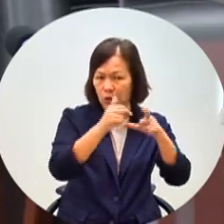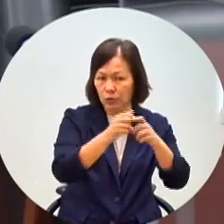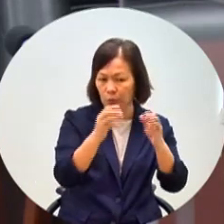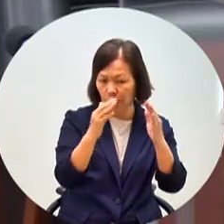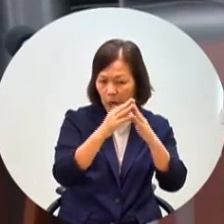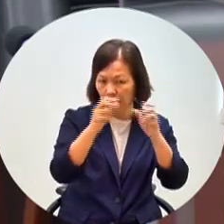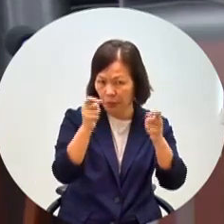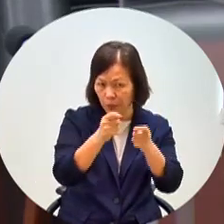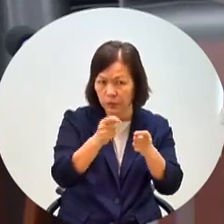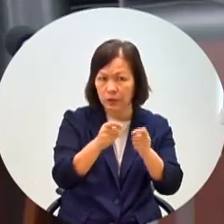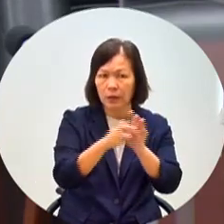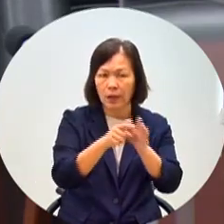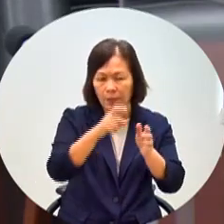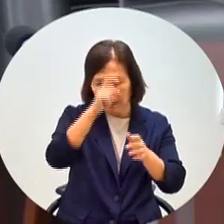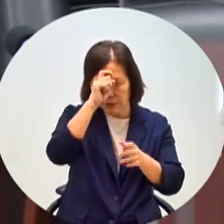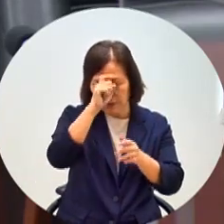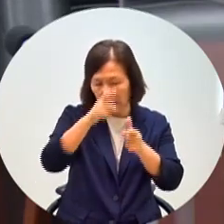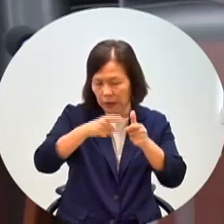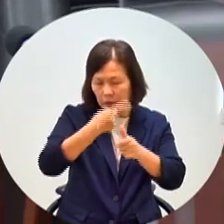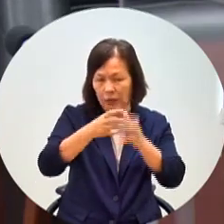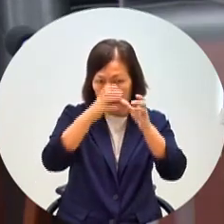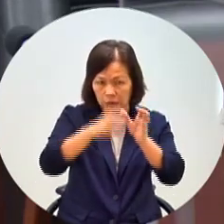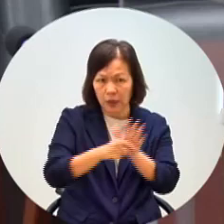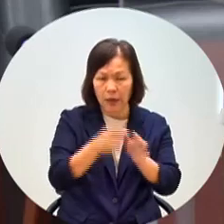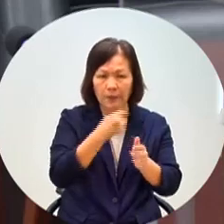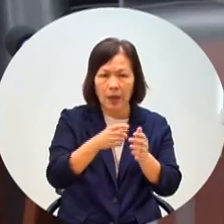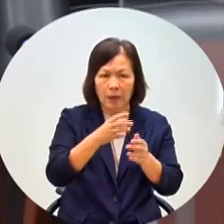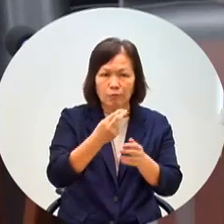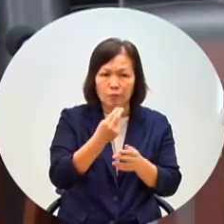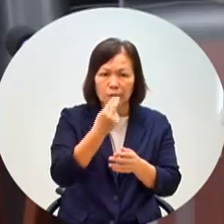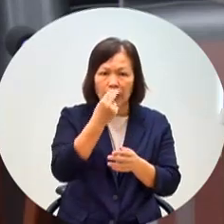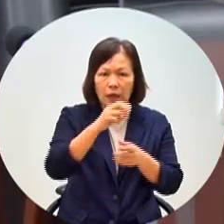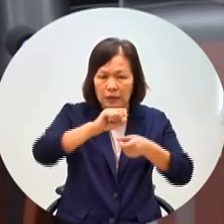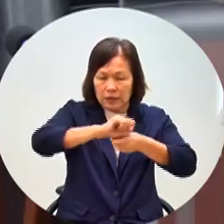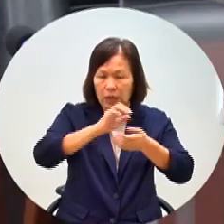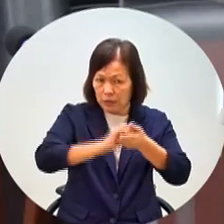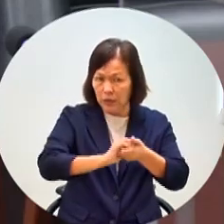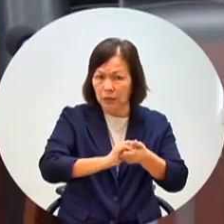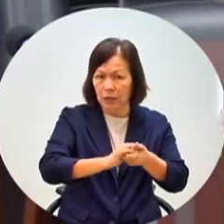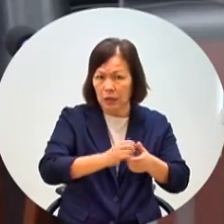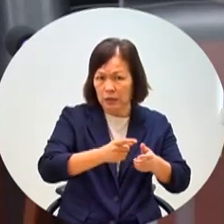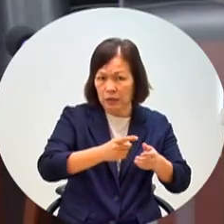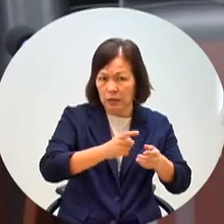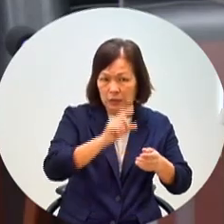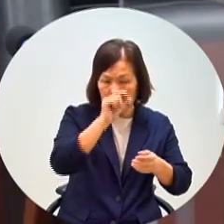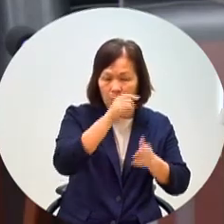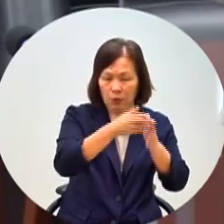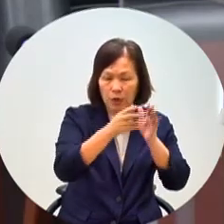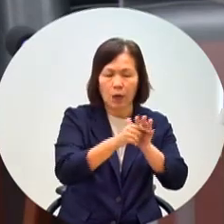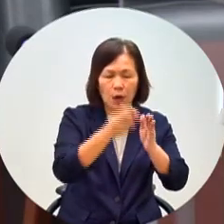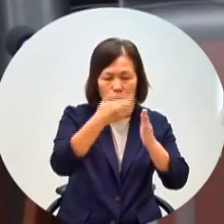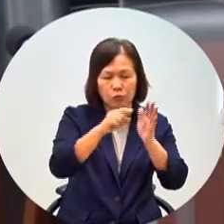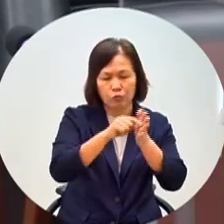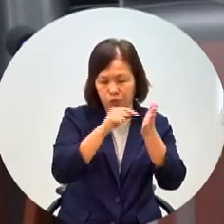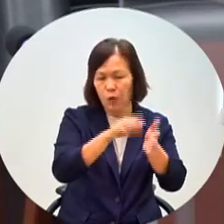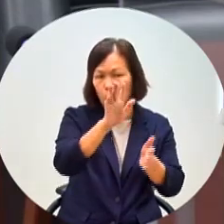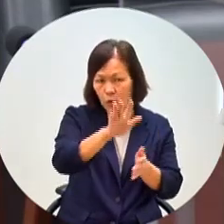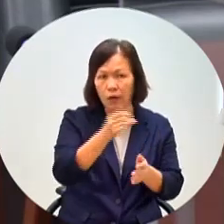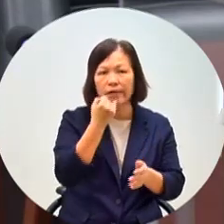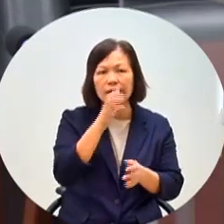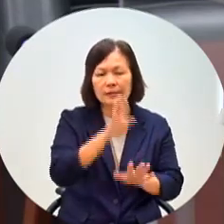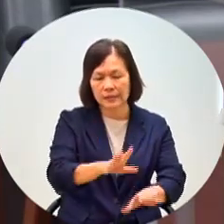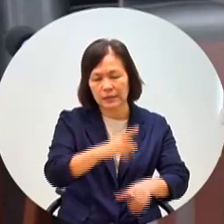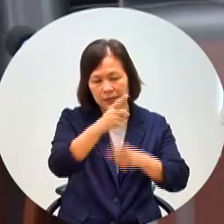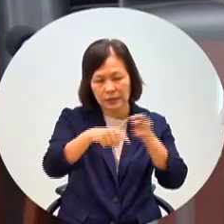旁的，都希望优先来设置，尤其是茄定很多学校都说他们明明就有申请，但是他们今年度